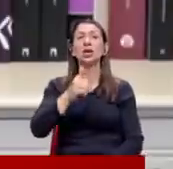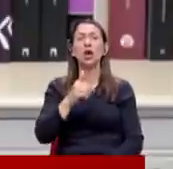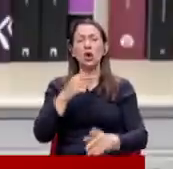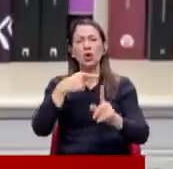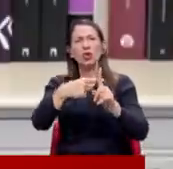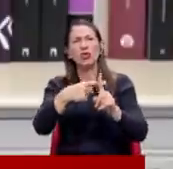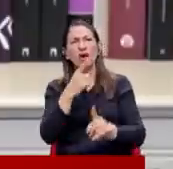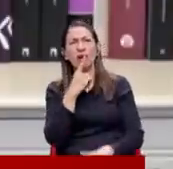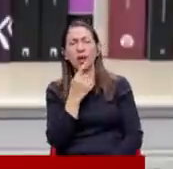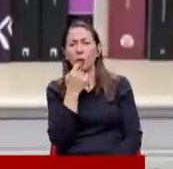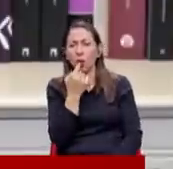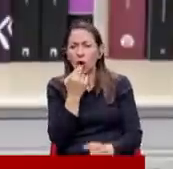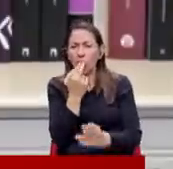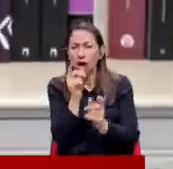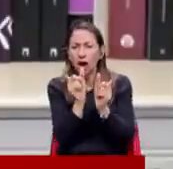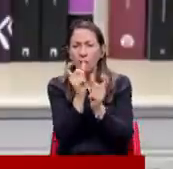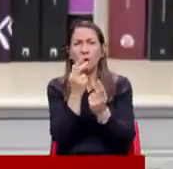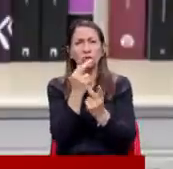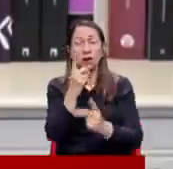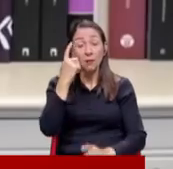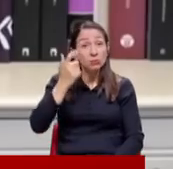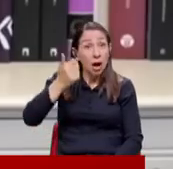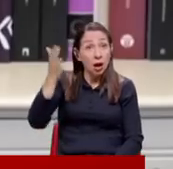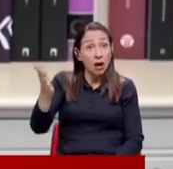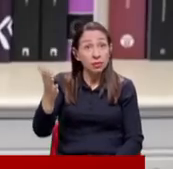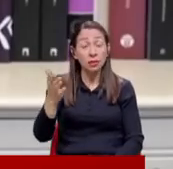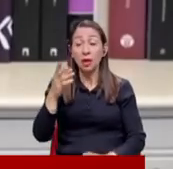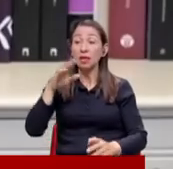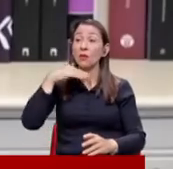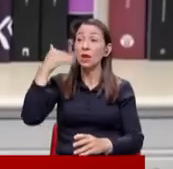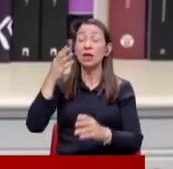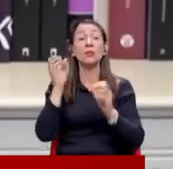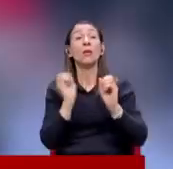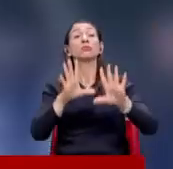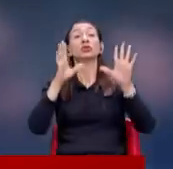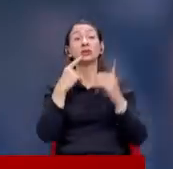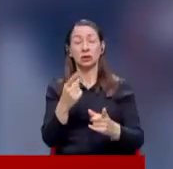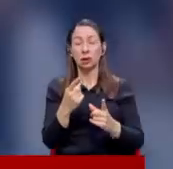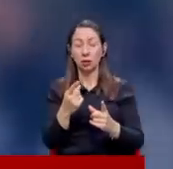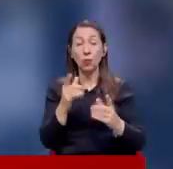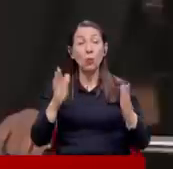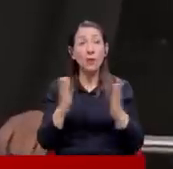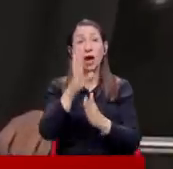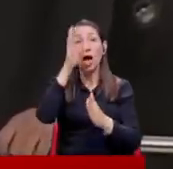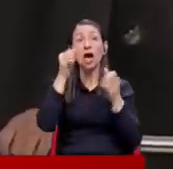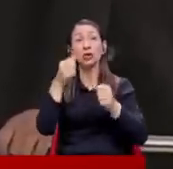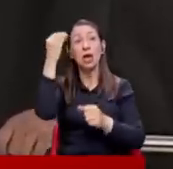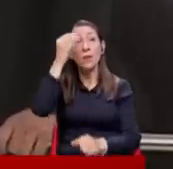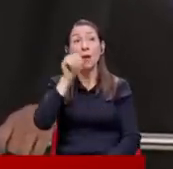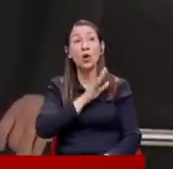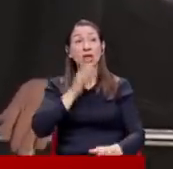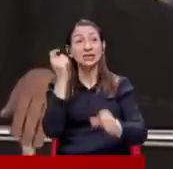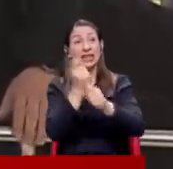küffar ifadesini kullandı. Geçmişte başbakanlık yapan birisi yabancı istilacılara terk etmeyeceğiz dedi. Muhalefet Erzurum'da Ekrem